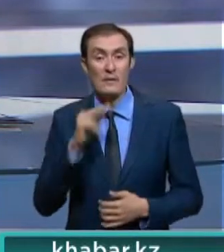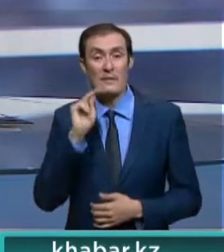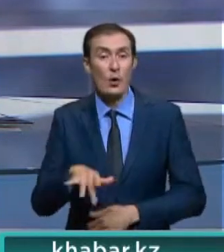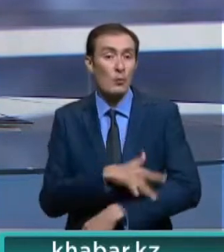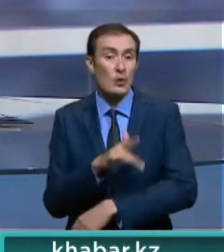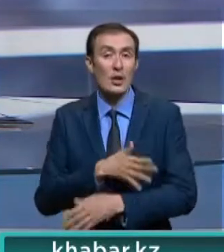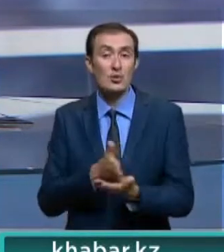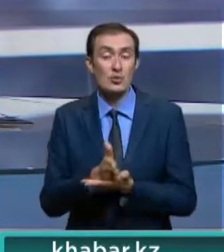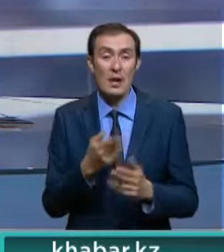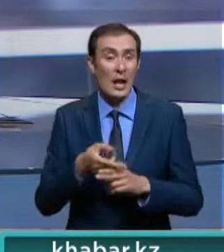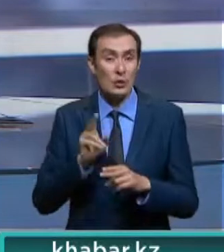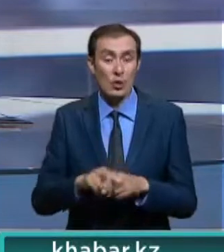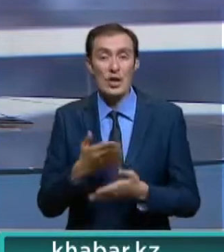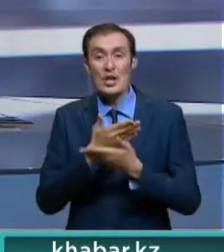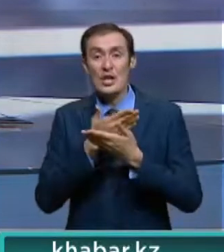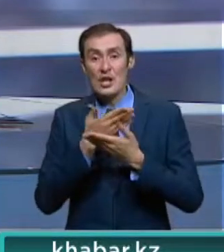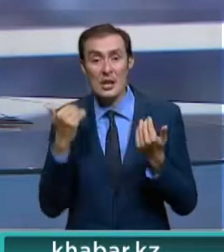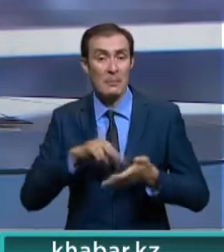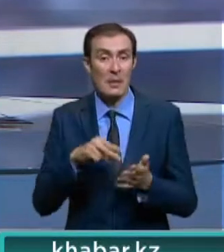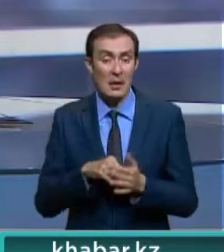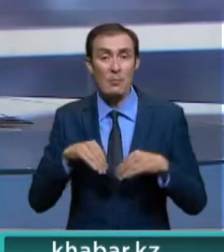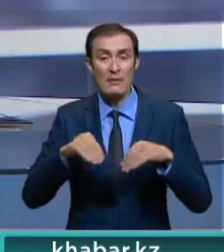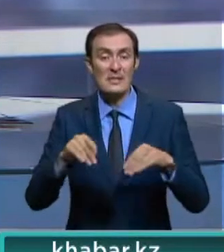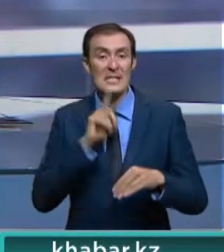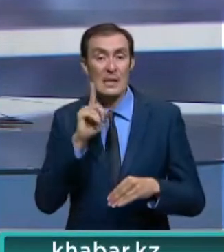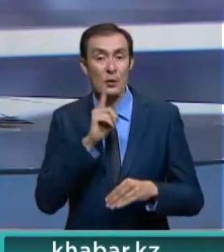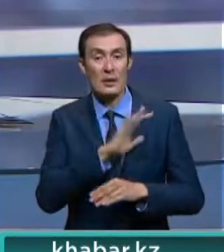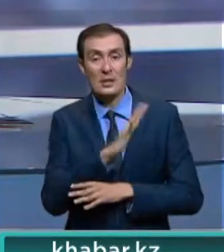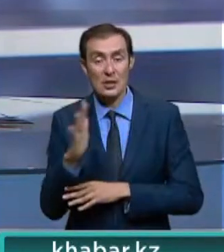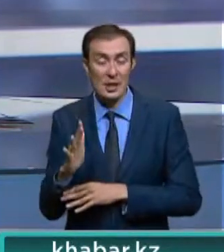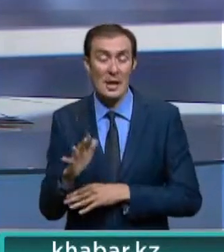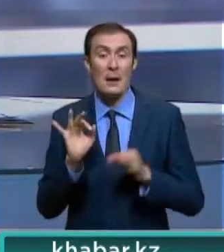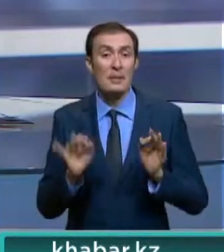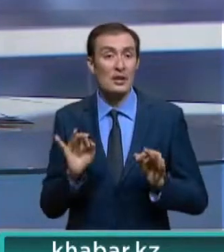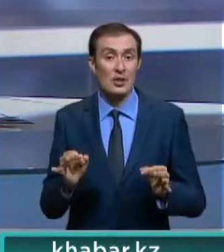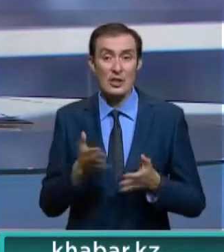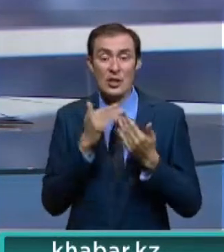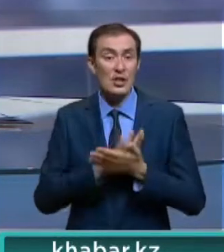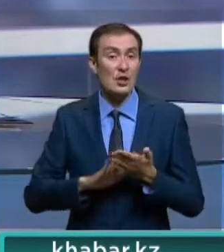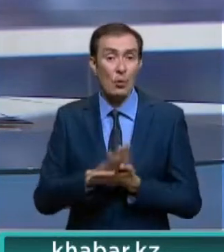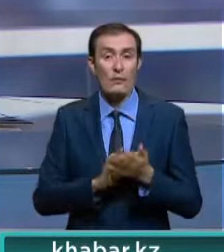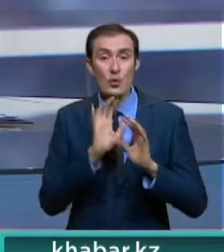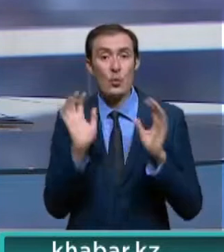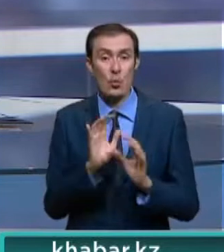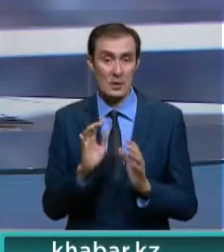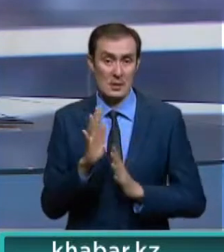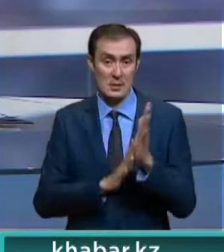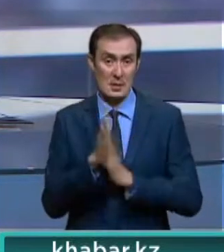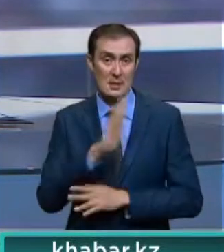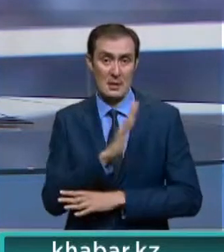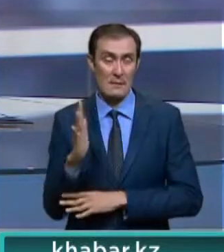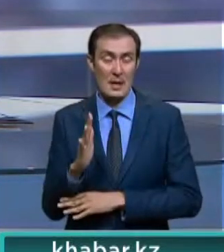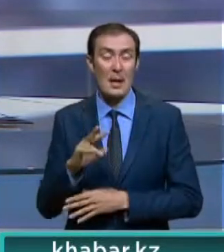виноваты коммунальные службы, у которых нет единого плана по высадке зеленых насаждений, практически нет никакого и ухода за ними. Проблемы